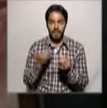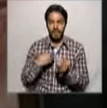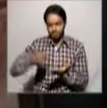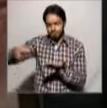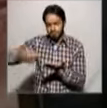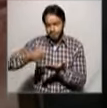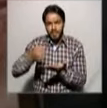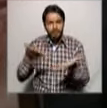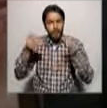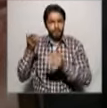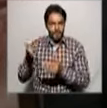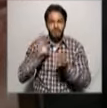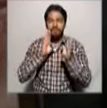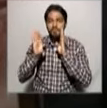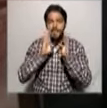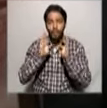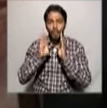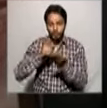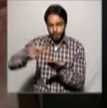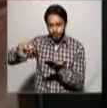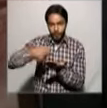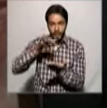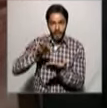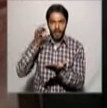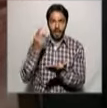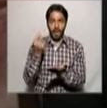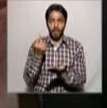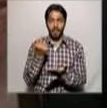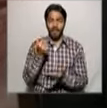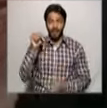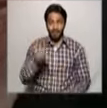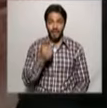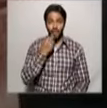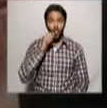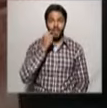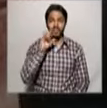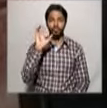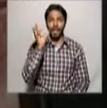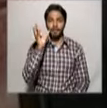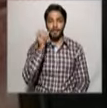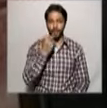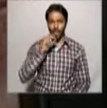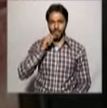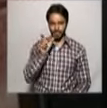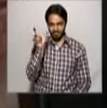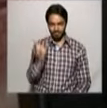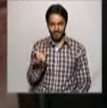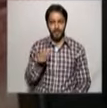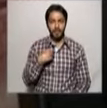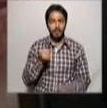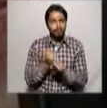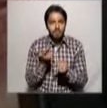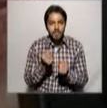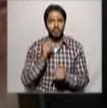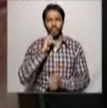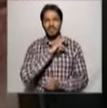بإذن الله تعالى. السلام عليكم. يقول أنا شاب، السلام ورحمة الله، كان يفعل والعياذ بالله العادة السرية، وكان يتوضأ ولا يغتسل